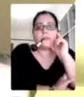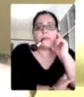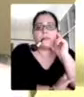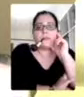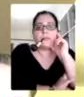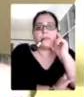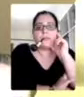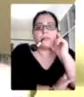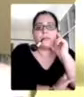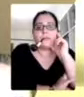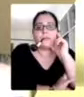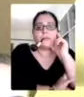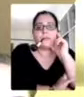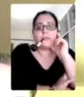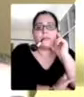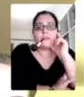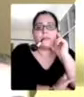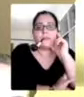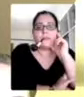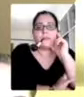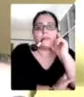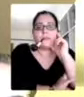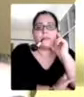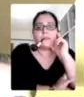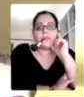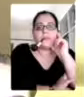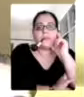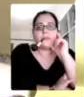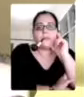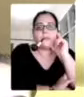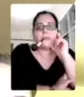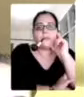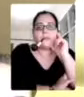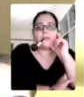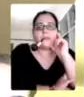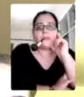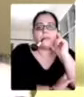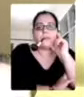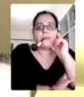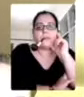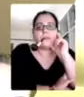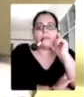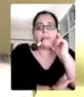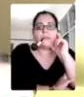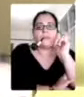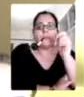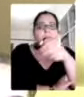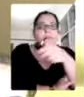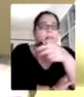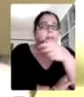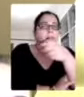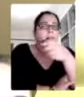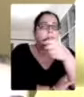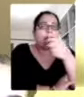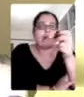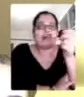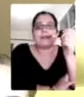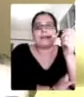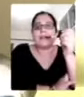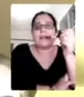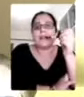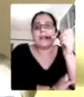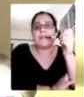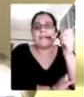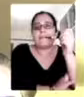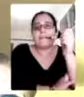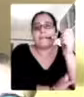sorum daha var. SG'lerdeki içim zorluğu bir tek benim başıma mı geliyor yoksa nazlı bir tütün mü? Bunu ben geçen yayında da çok söylemiştim. Samuel Gavitler'in